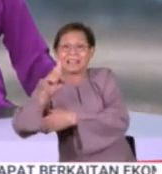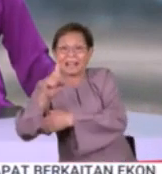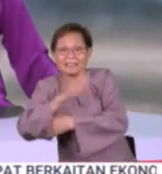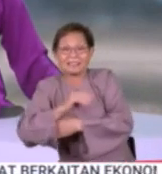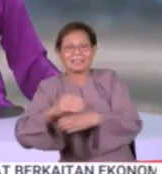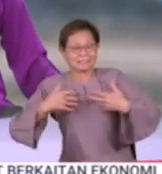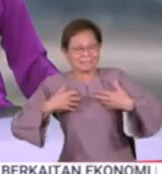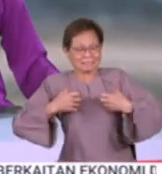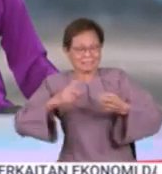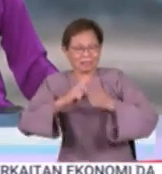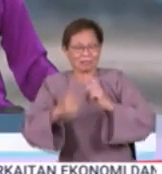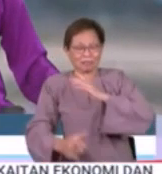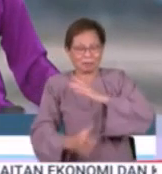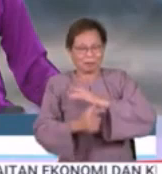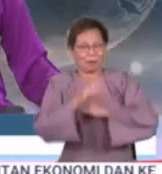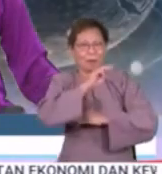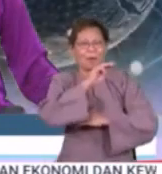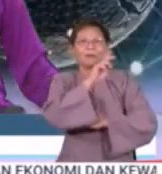digital